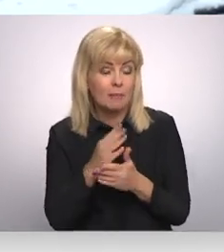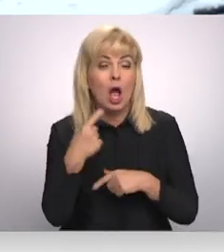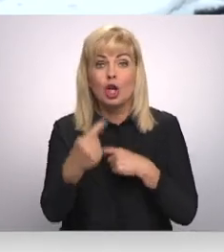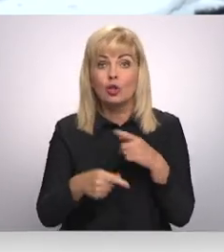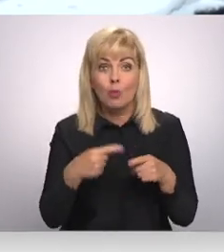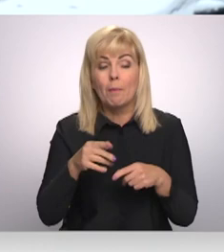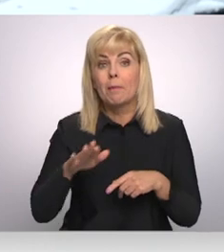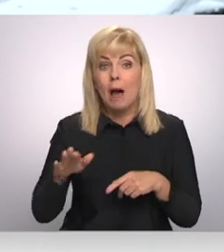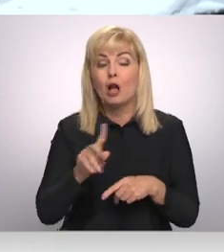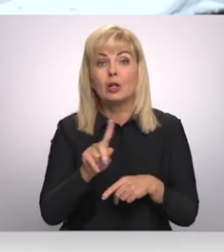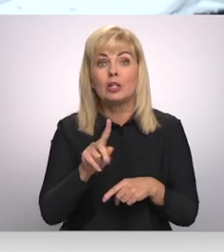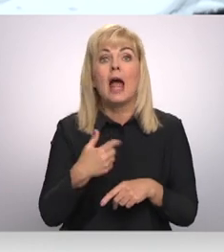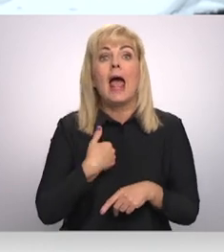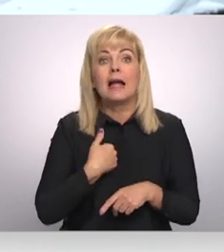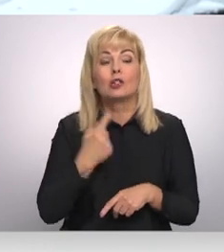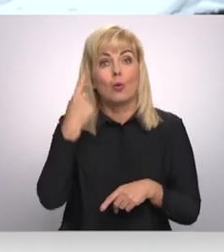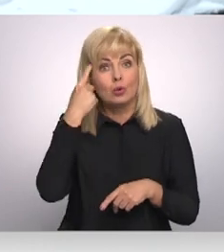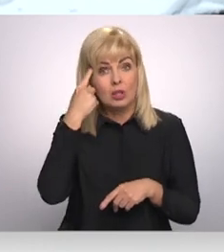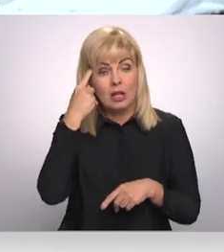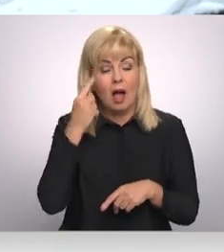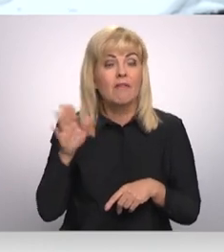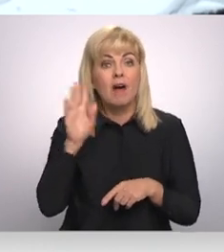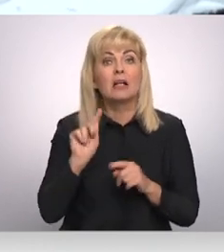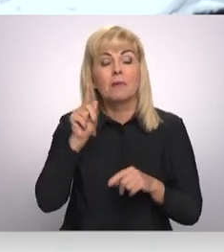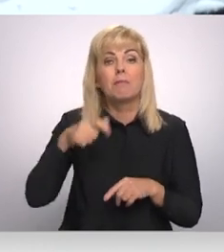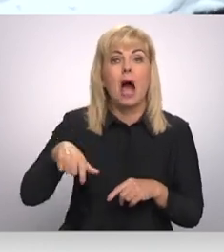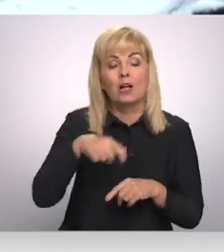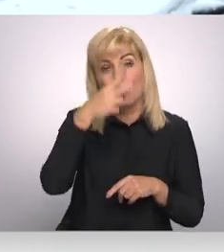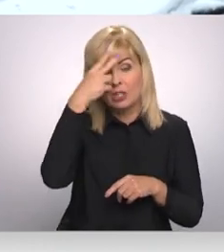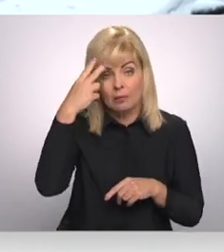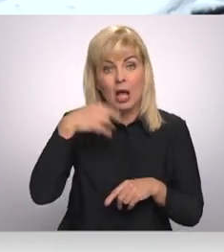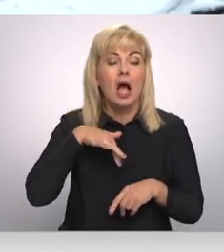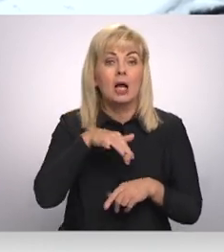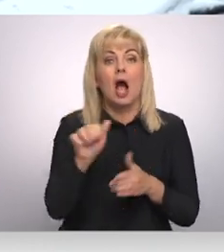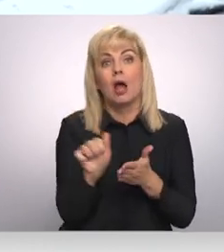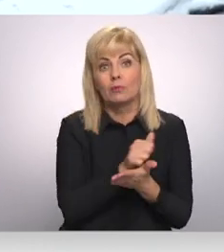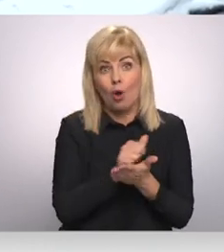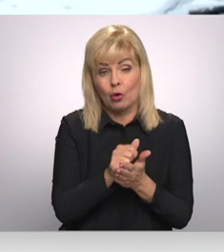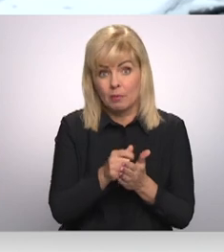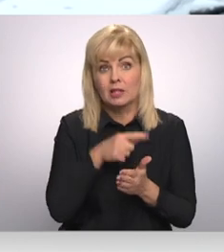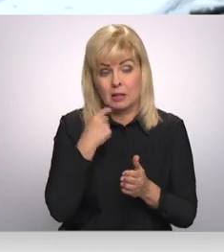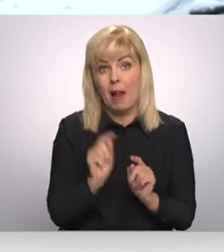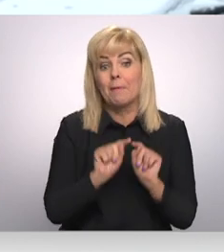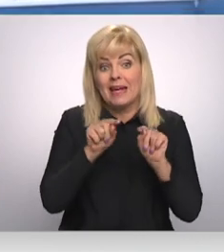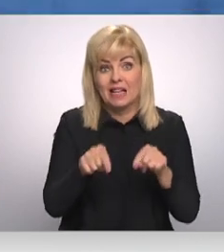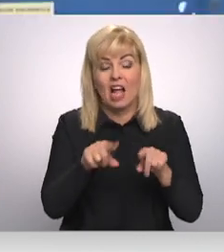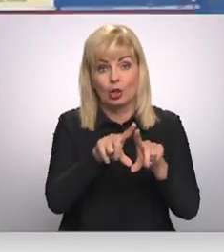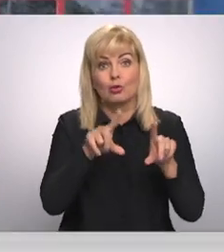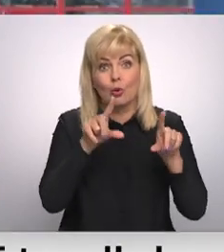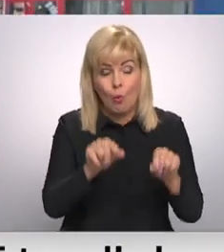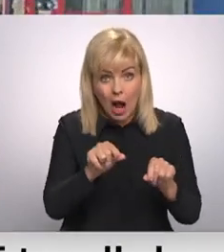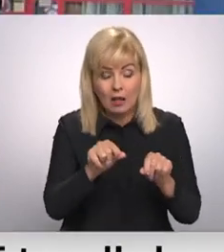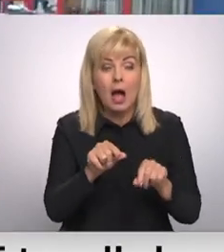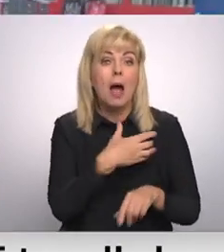joprojām un bērnam ir, es uzzināju tikai no Pārgaujas valsts ģimnāzijas, kad gājām dokumentus iestāties skolā.